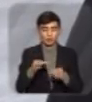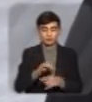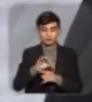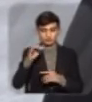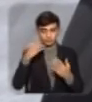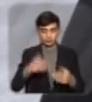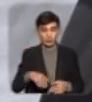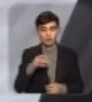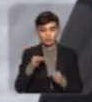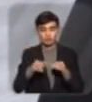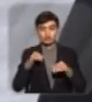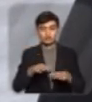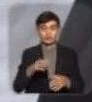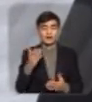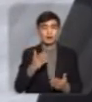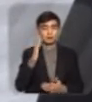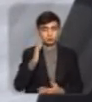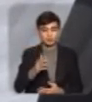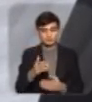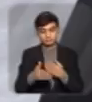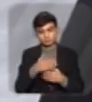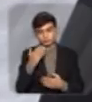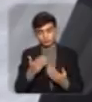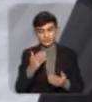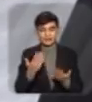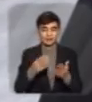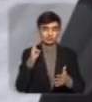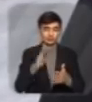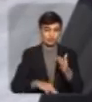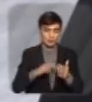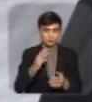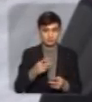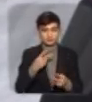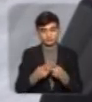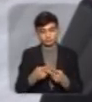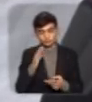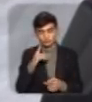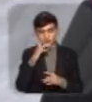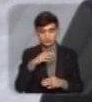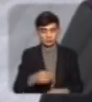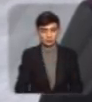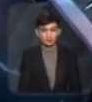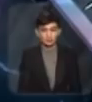әкімшілік соттың шешімі бойынша или айыппұл төлейді, или неге алынады, қамауға алынады.